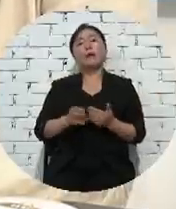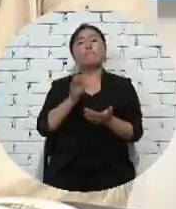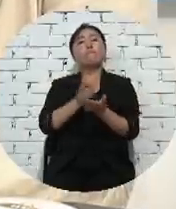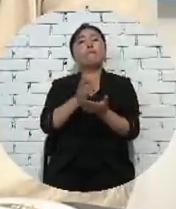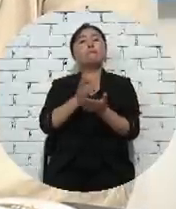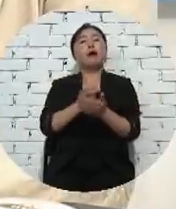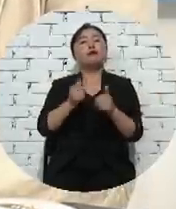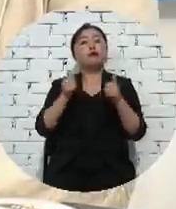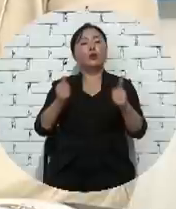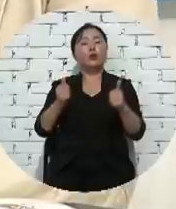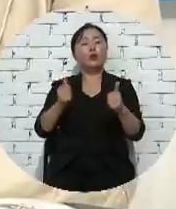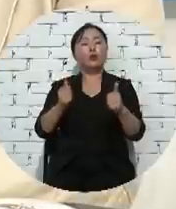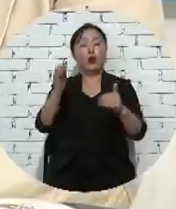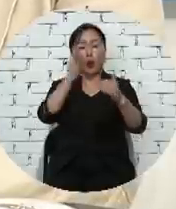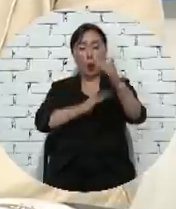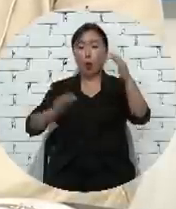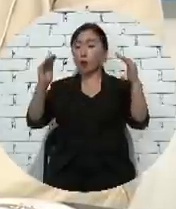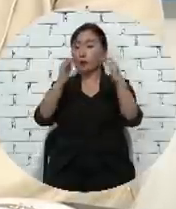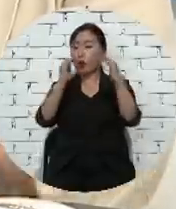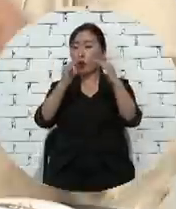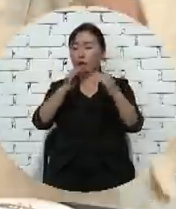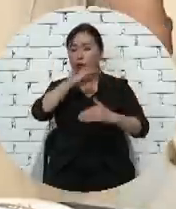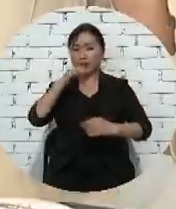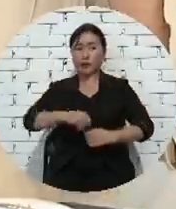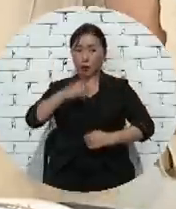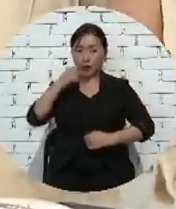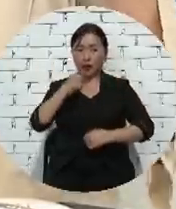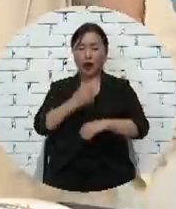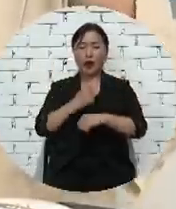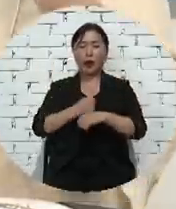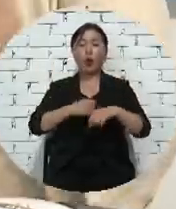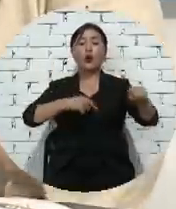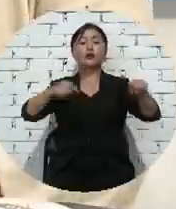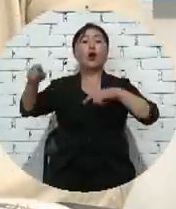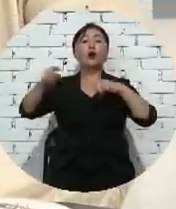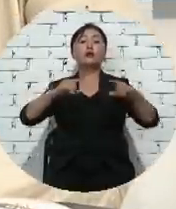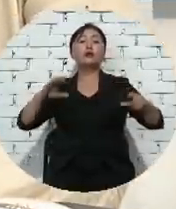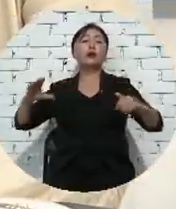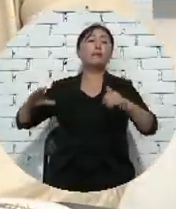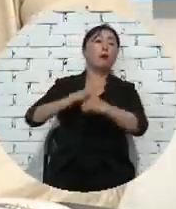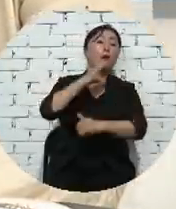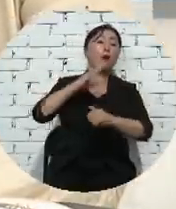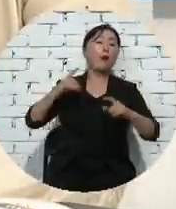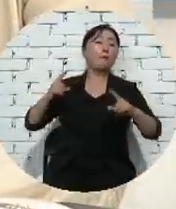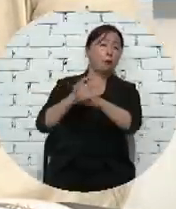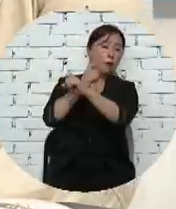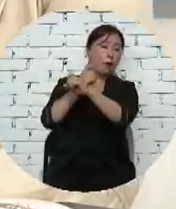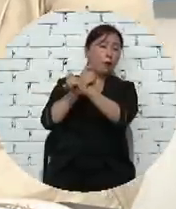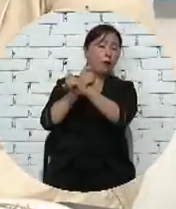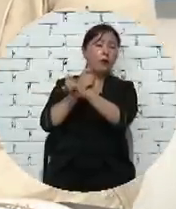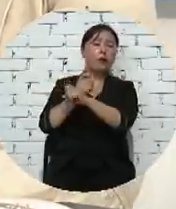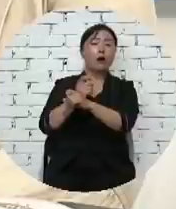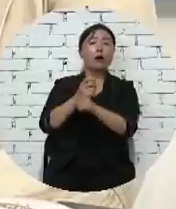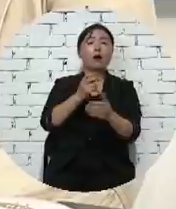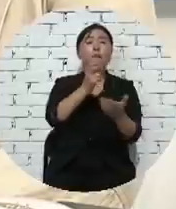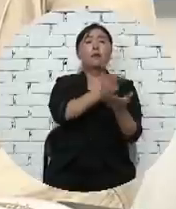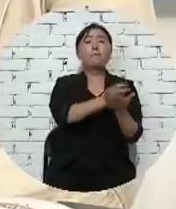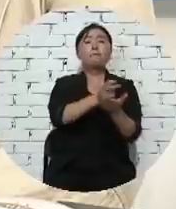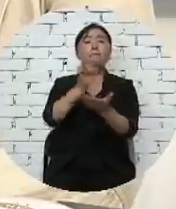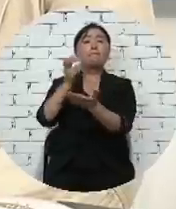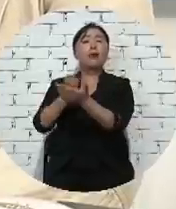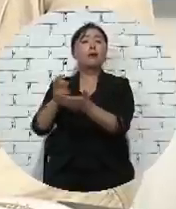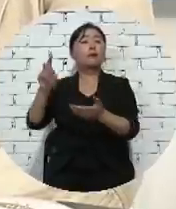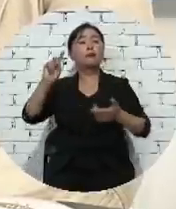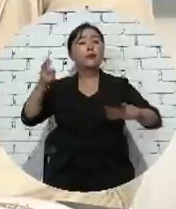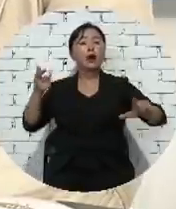있어서 네. 공정하고 정당한 네. 법 집행하고 네. 정치 보복성 법 네. 적용하고 네. 뭐가 같고 뭐가 틀립니까?